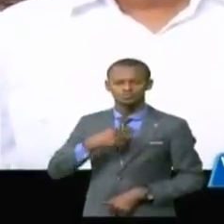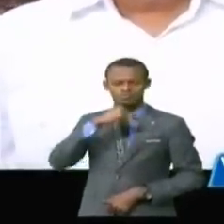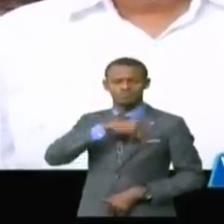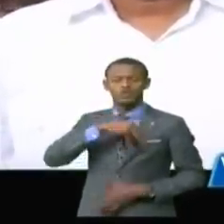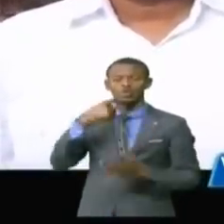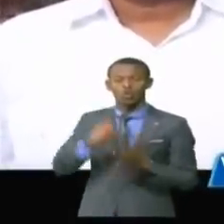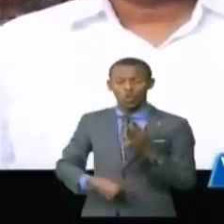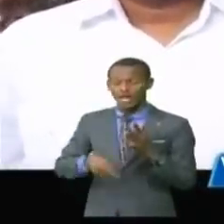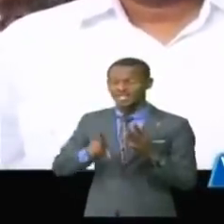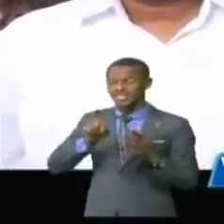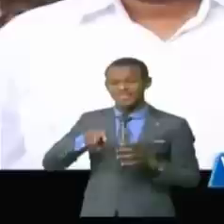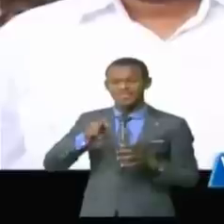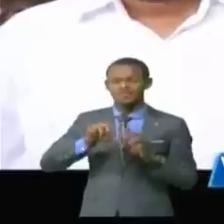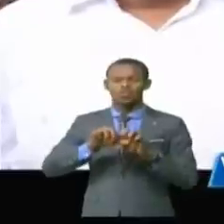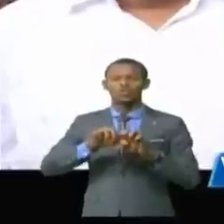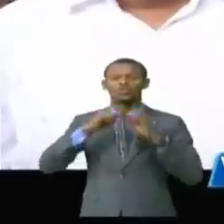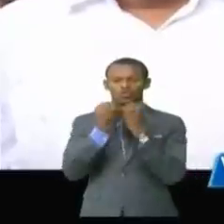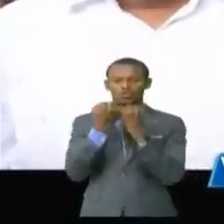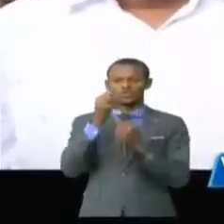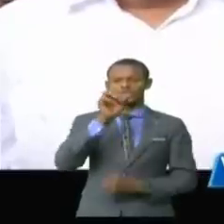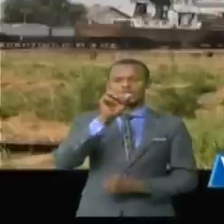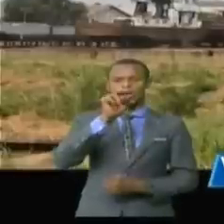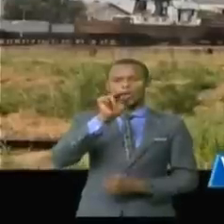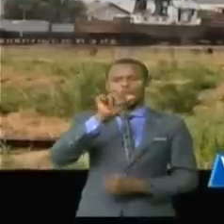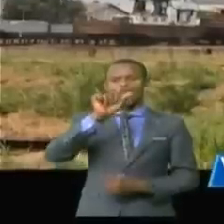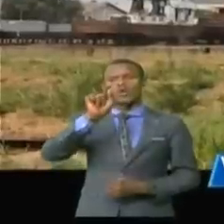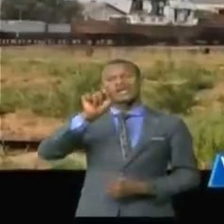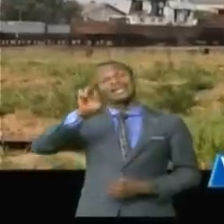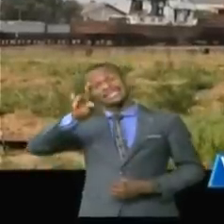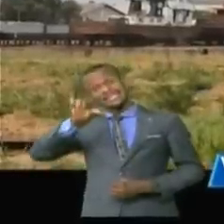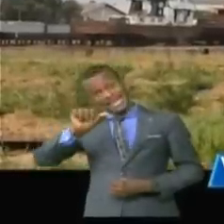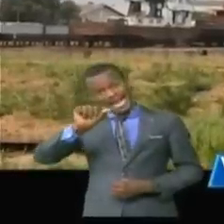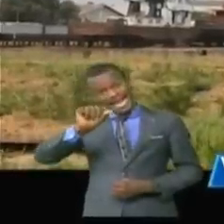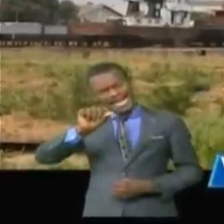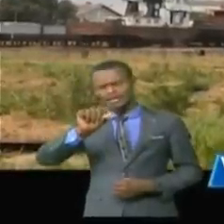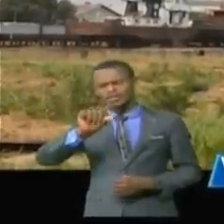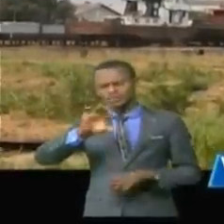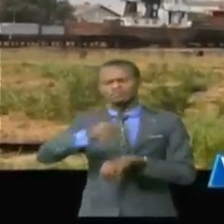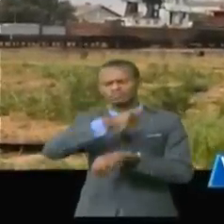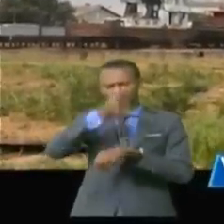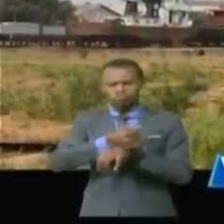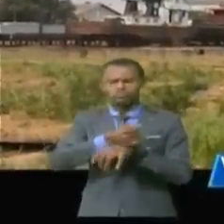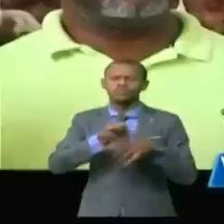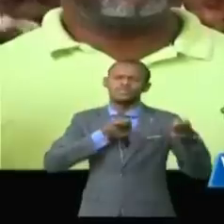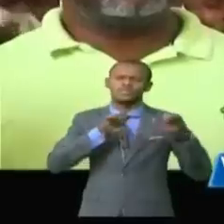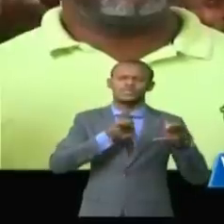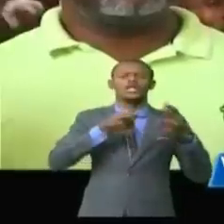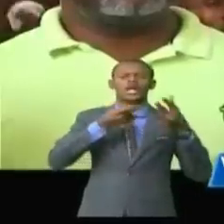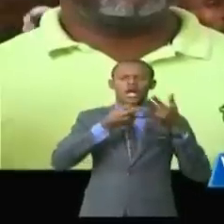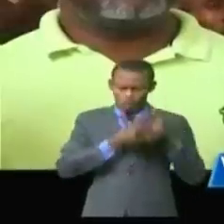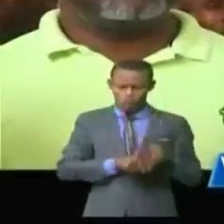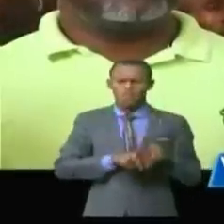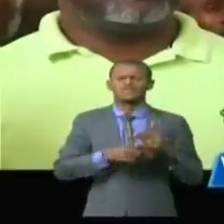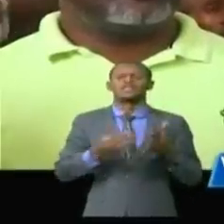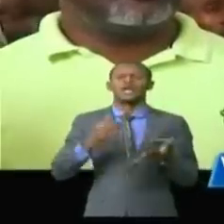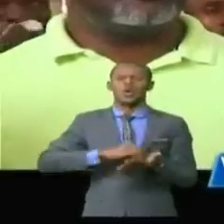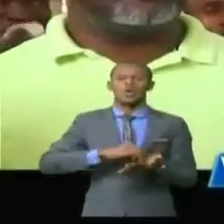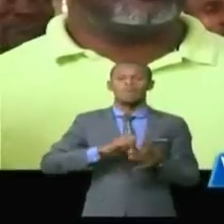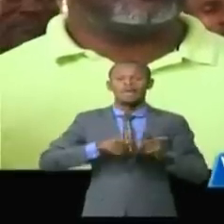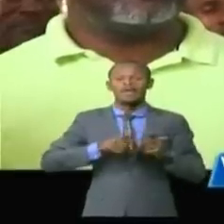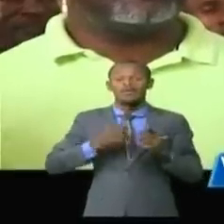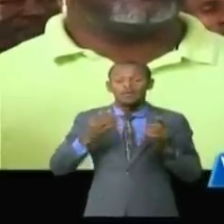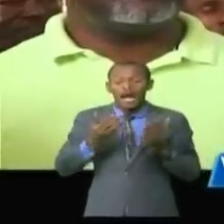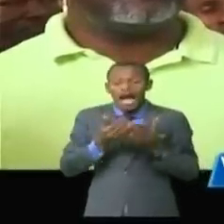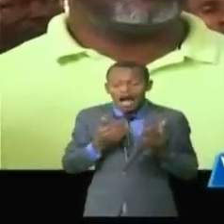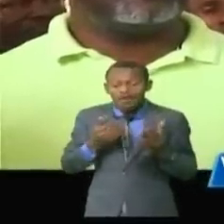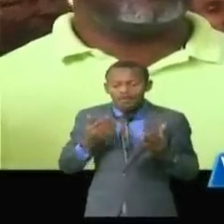l'entreprise, il faudrait voir ce qui ne va pas. Vous savez que l'ONATRA, c'est l'épine dorsale du Congo. Nous sommes sous 17 provinces